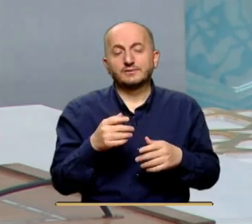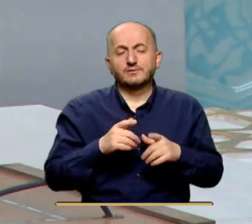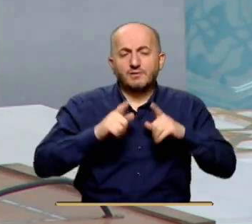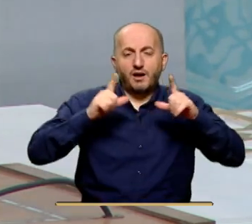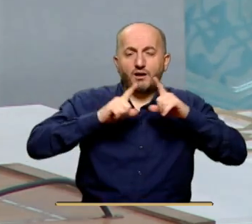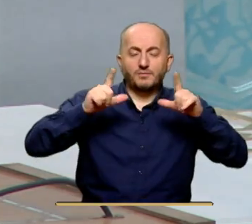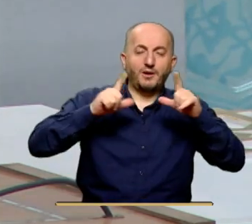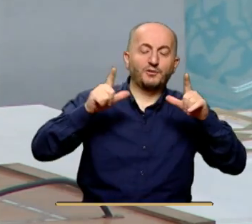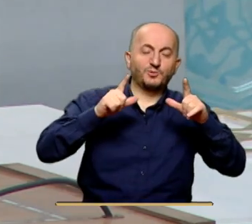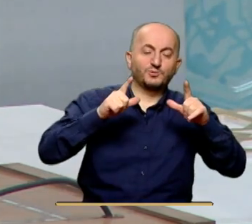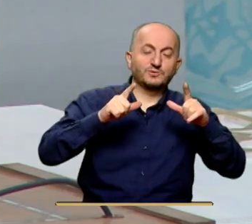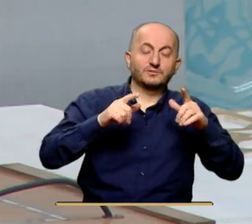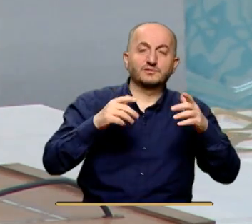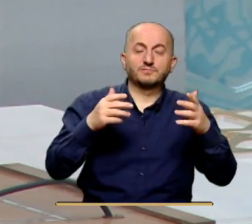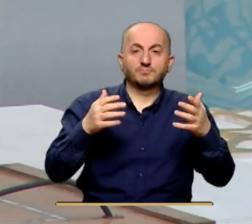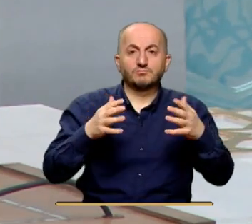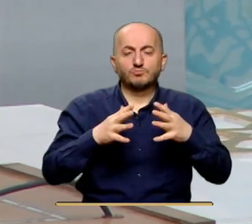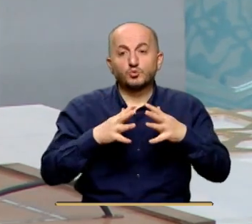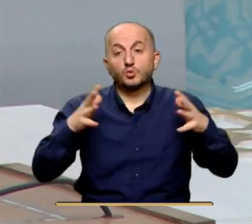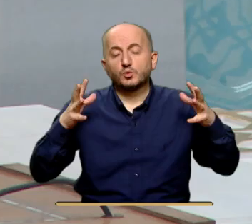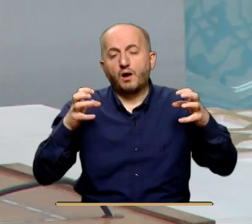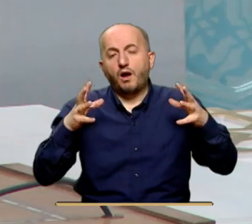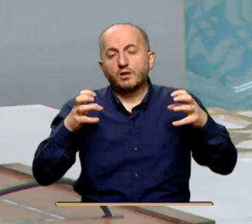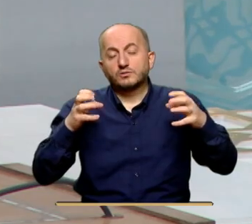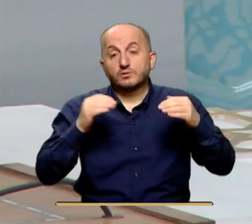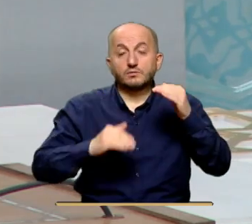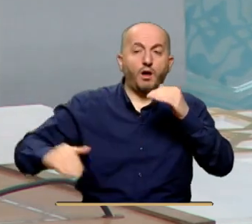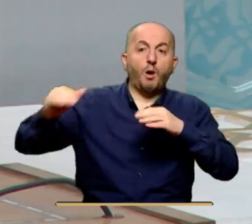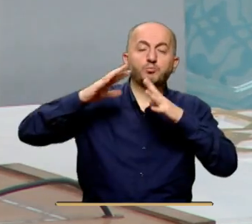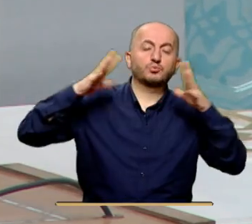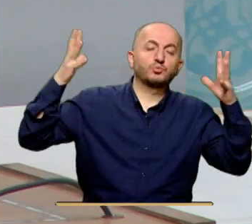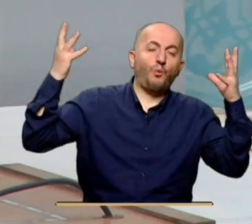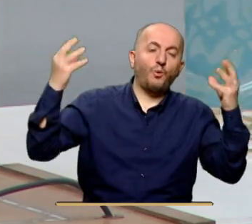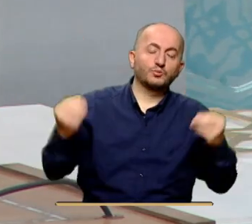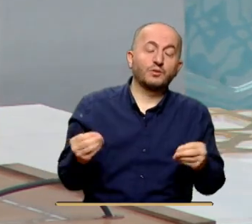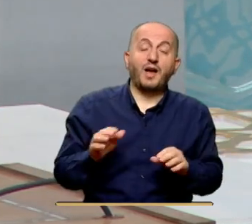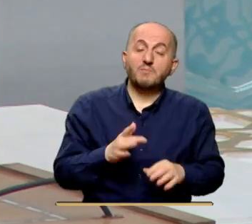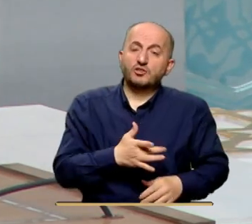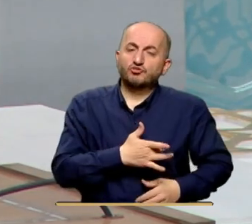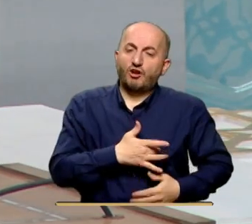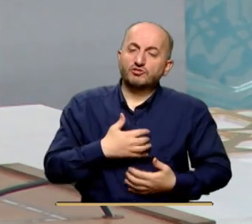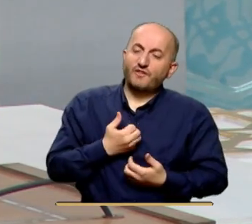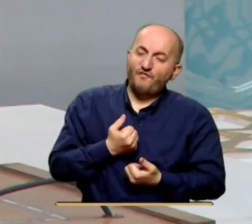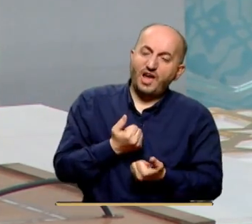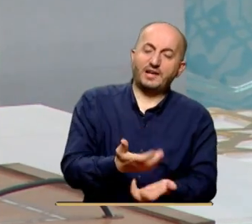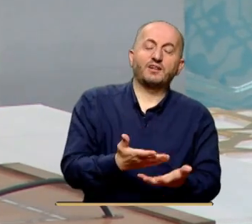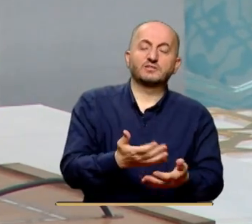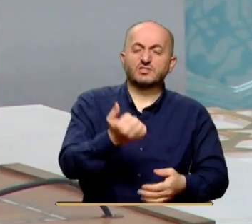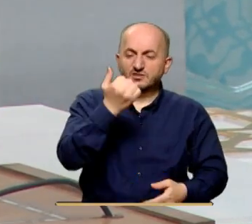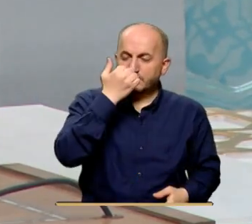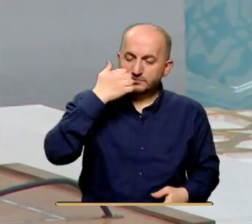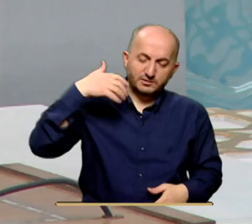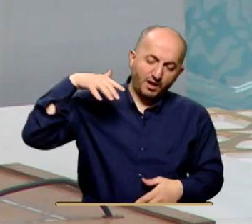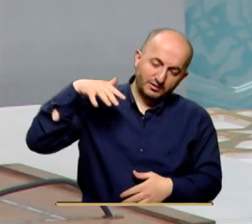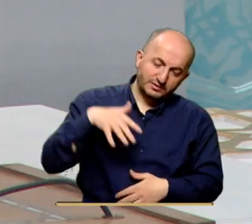feryat koparıyoruz. Hatta büyük acılarda feryat daha büyük oluyor. Ama canını veren, kanını